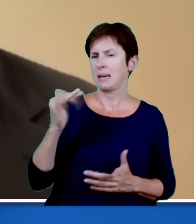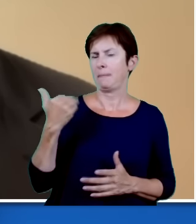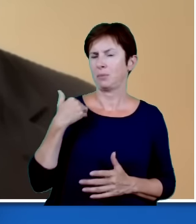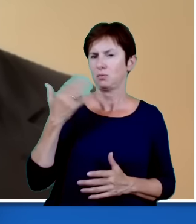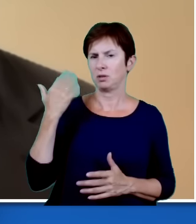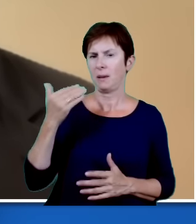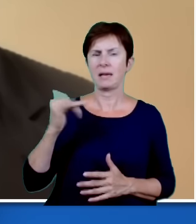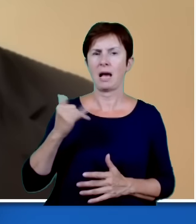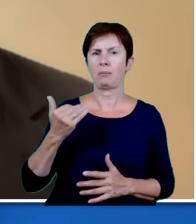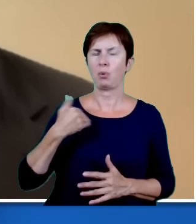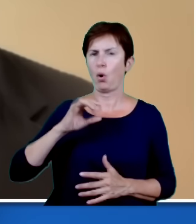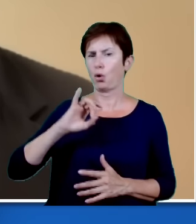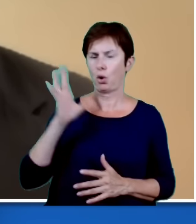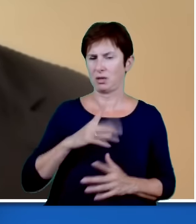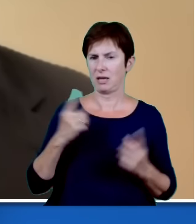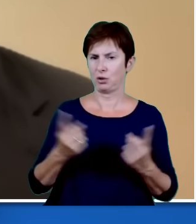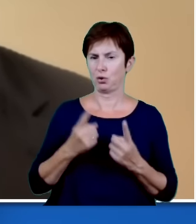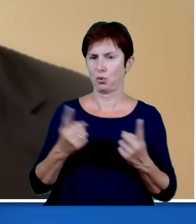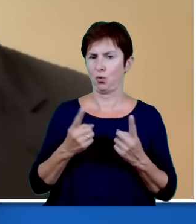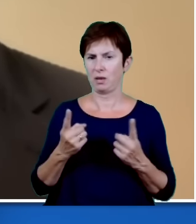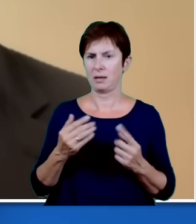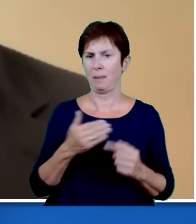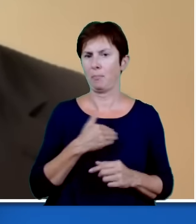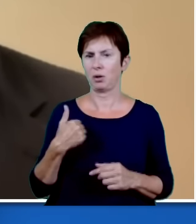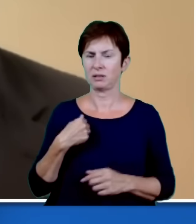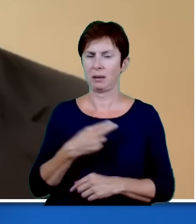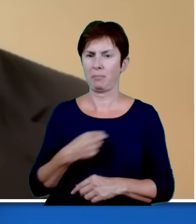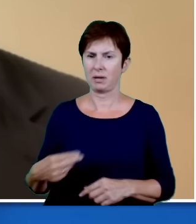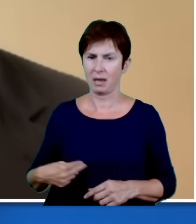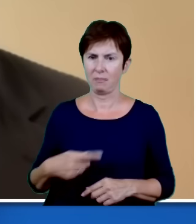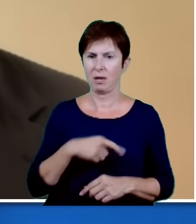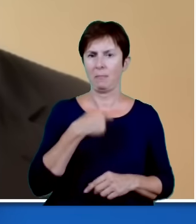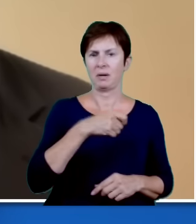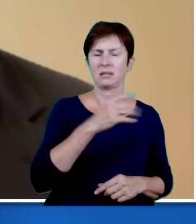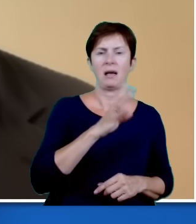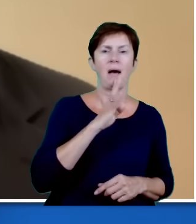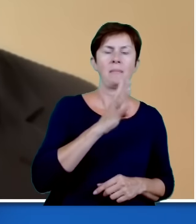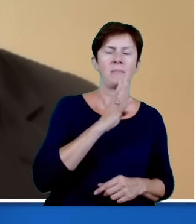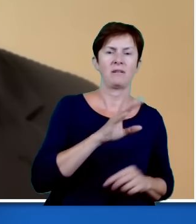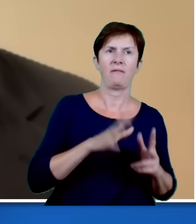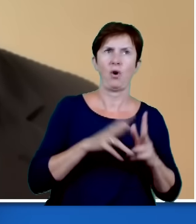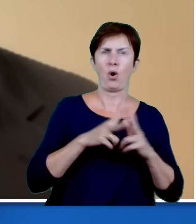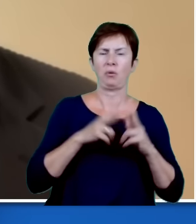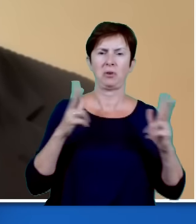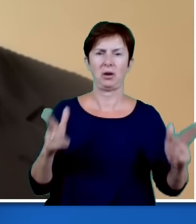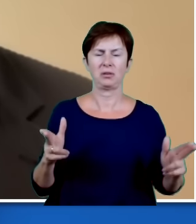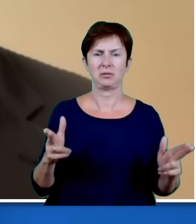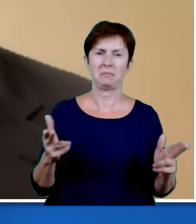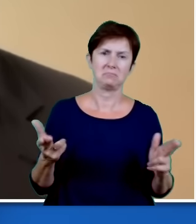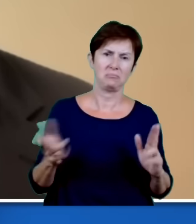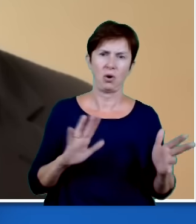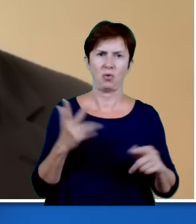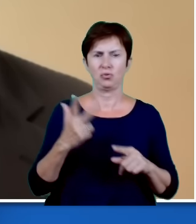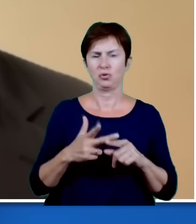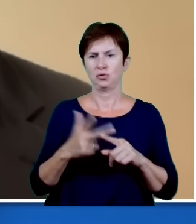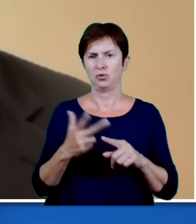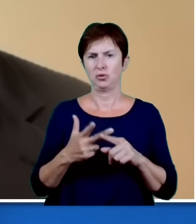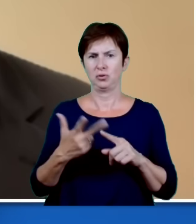gorszą sytuację na linii Polski premier prezydent Stanów Zjednoczonych w ciągu ostatnich No 30